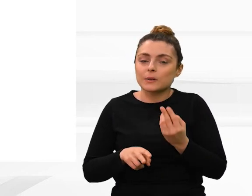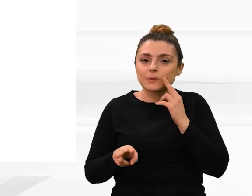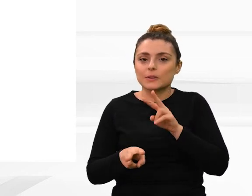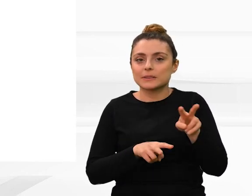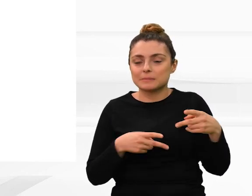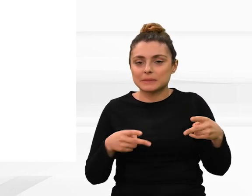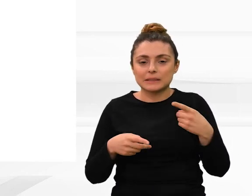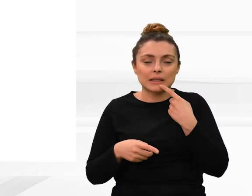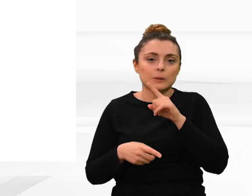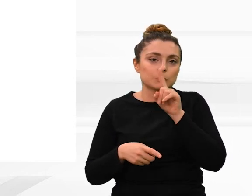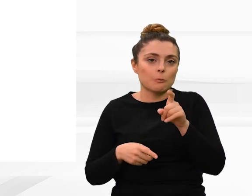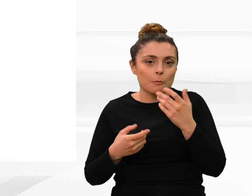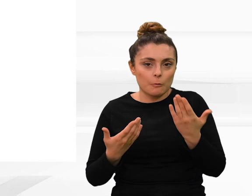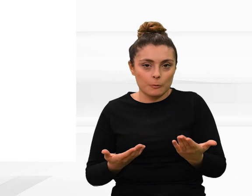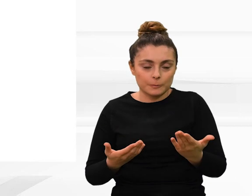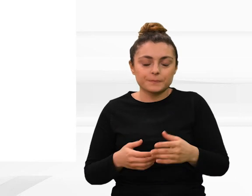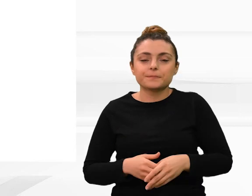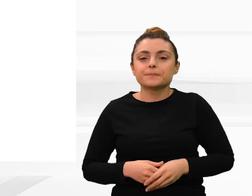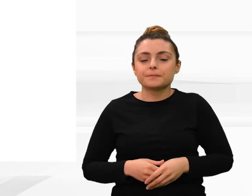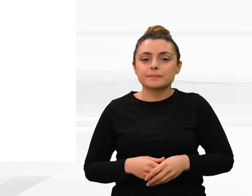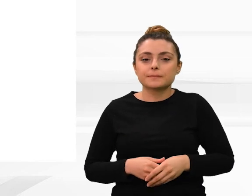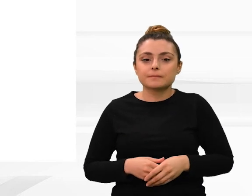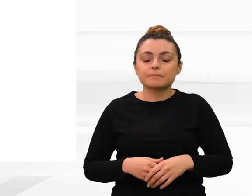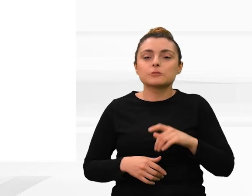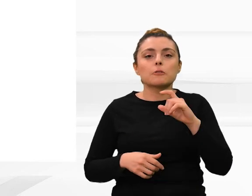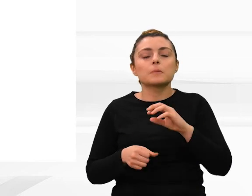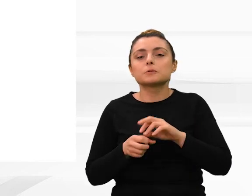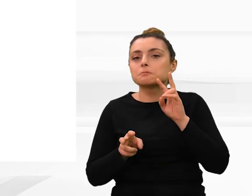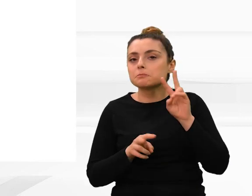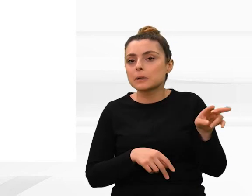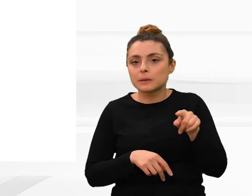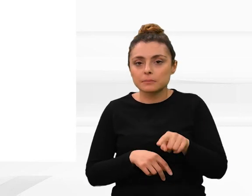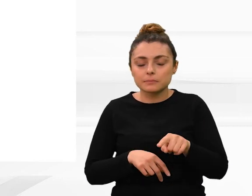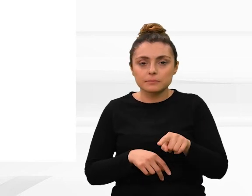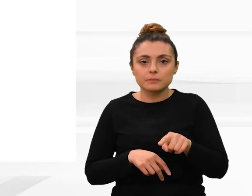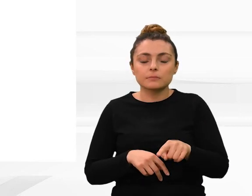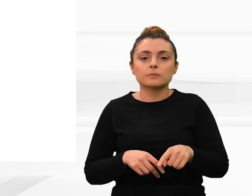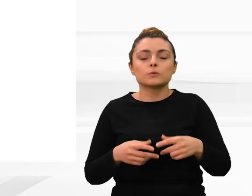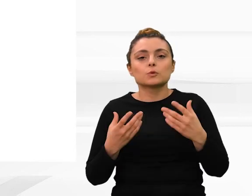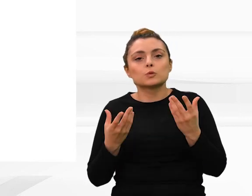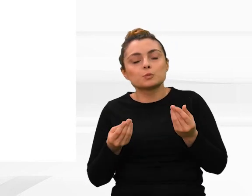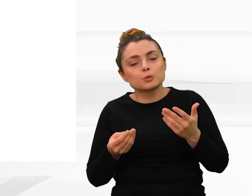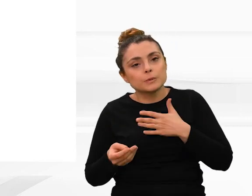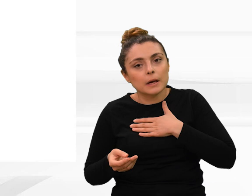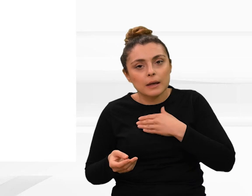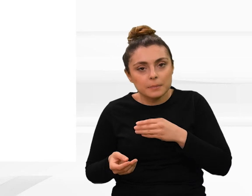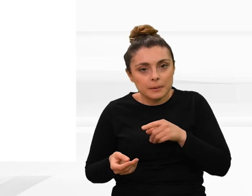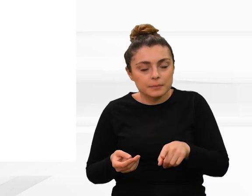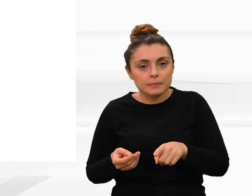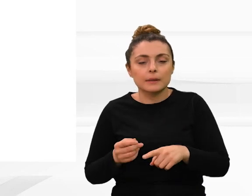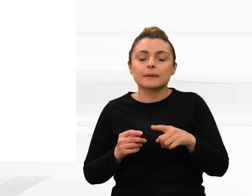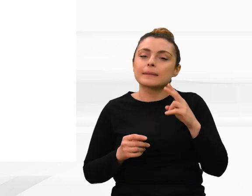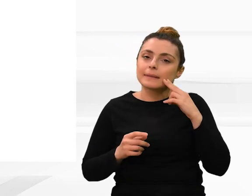gösterilebilir diye soru soruyorsunuz Evet hemen seçeneklere bakalım ama yumuşak huyluluk ve